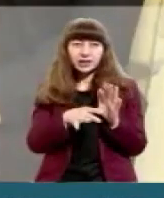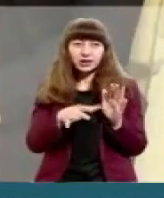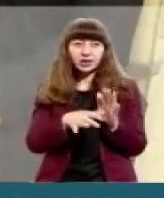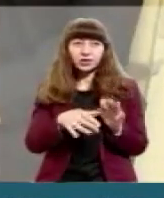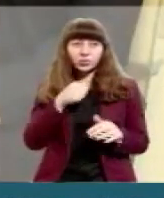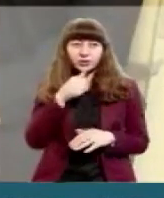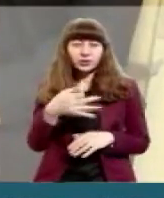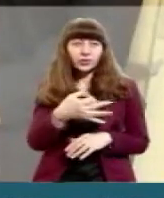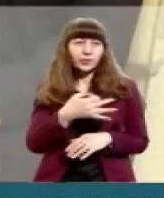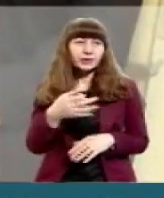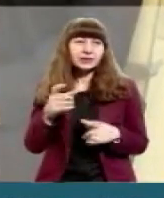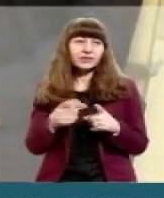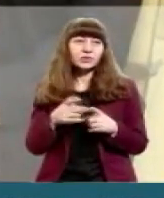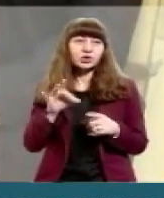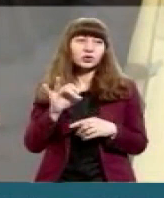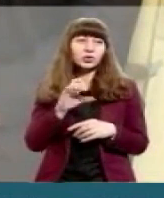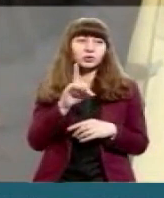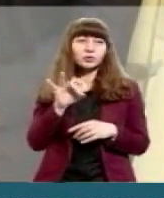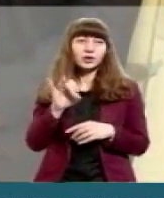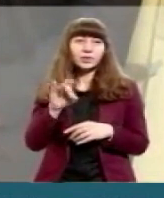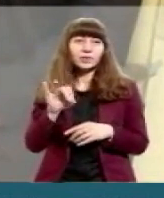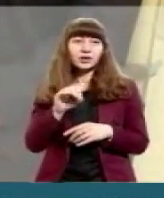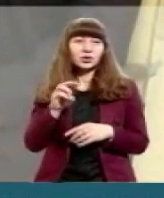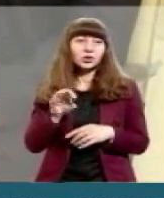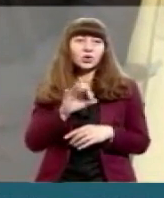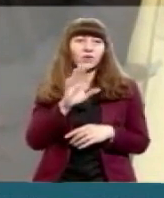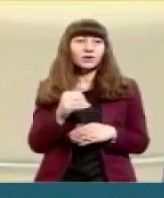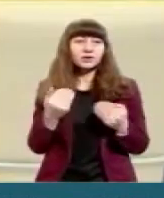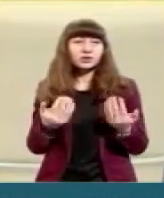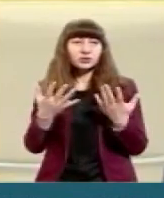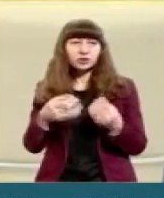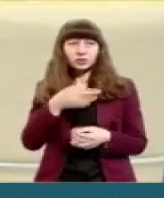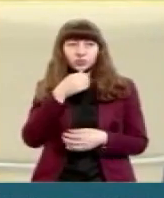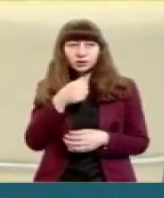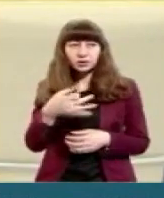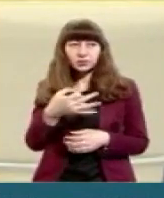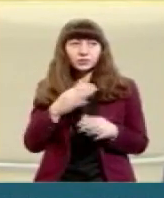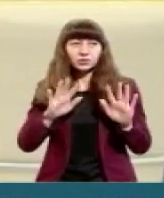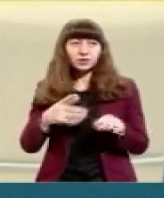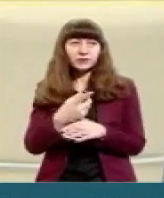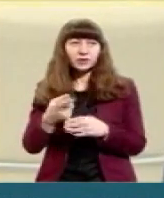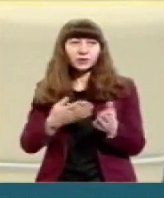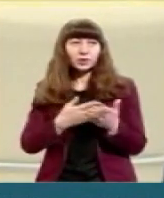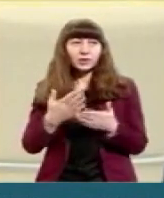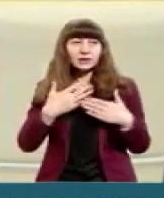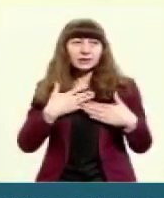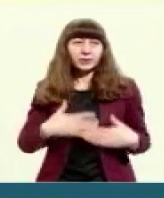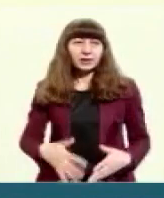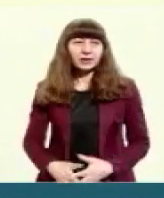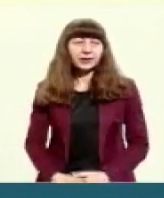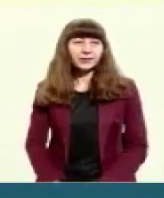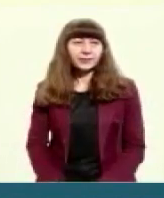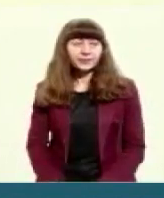в регионе. По словам Жандоса Нурмагомбетова, на сегодняшний день в Кустанайской области ситуация в этом направлении стабильная.